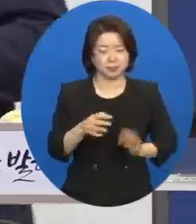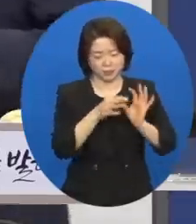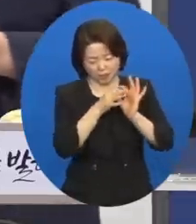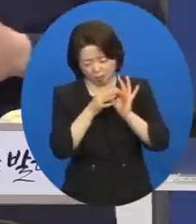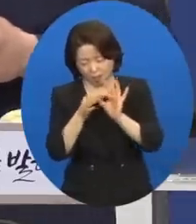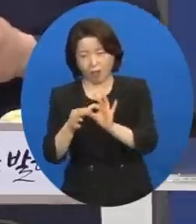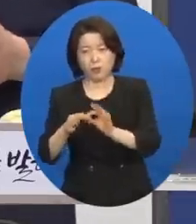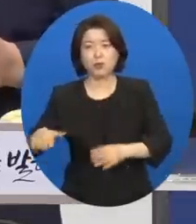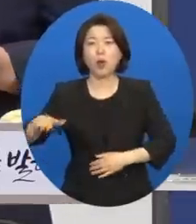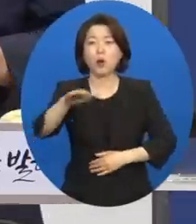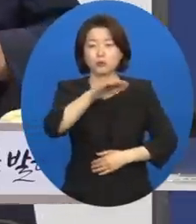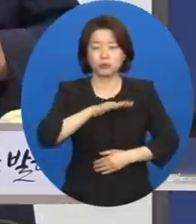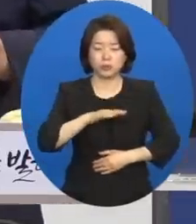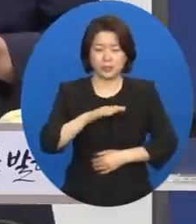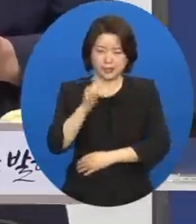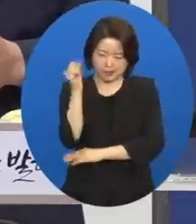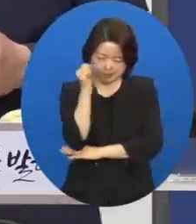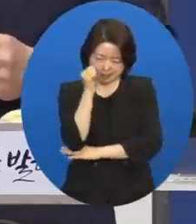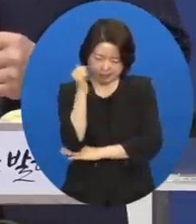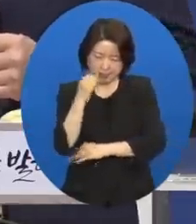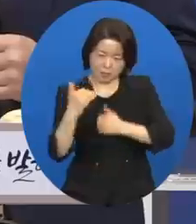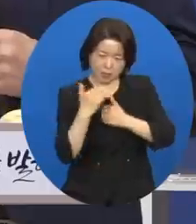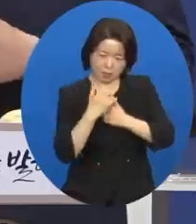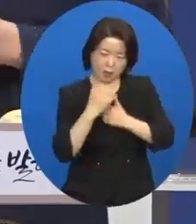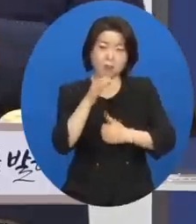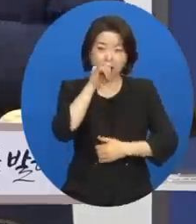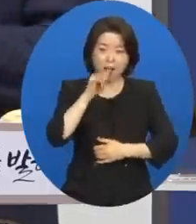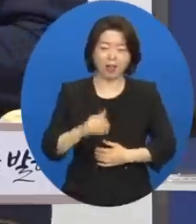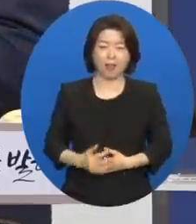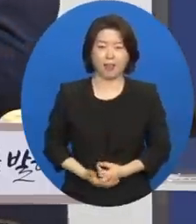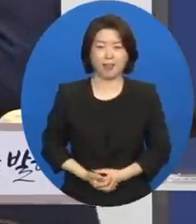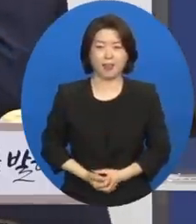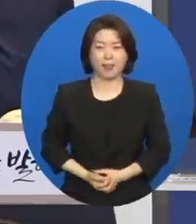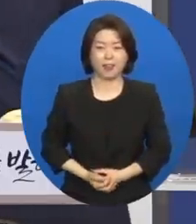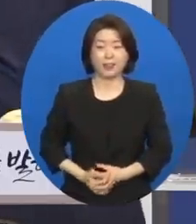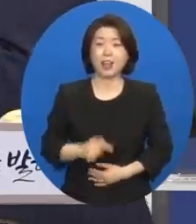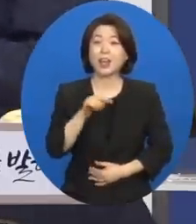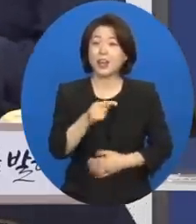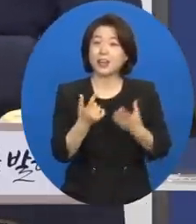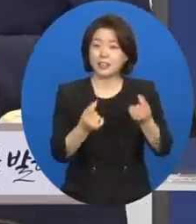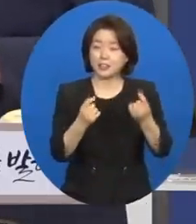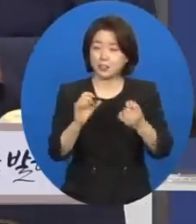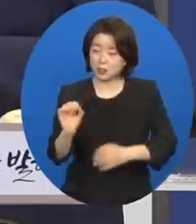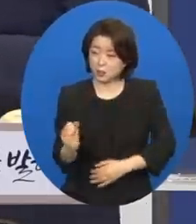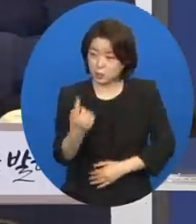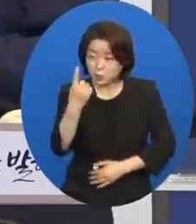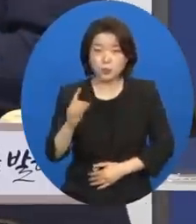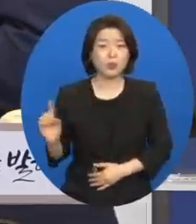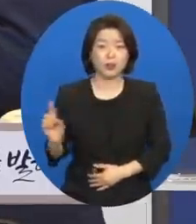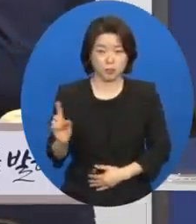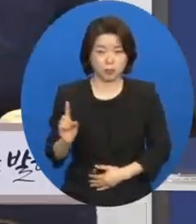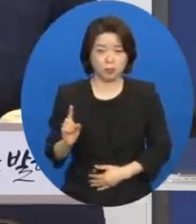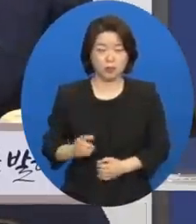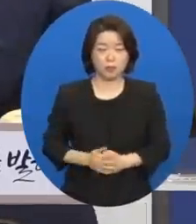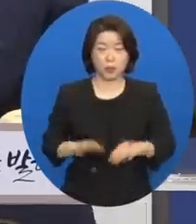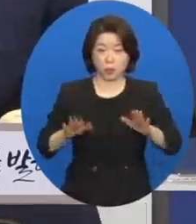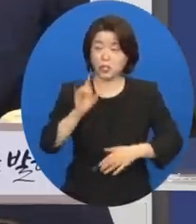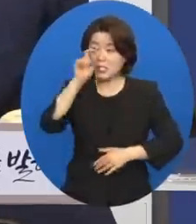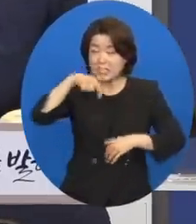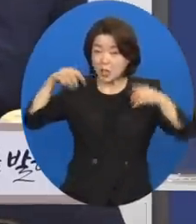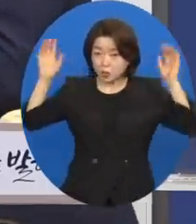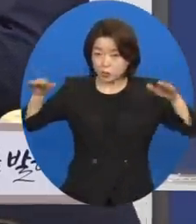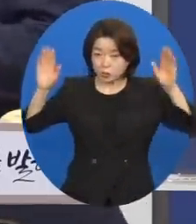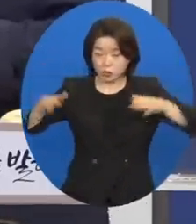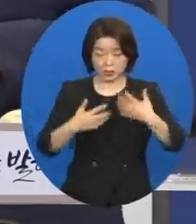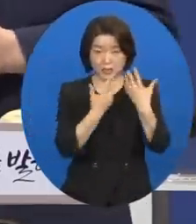끊임없이 우리의 인생을 흔들어댑니다. 자, 그런데 이런 원인이 뭘까요? 오늘 이 독수리의